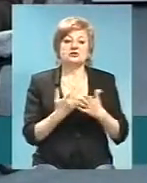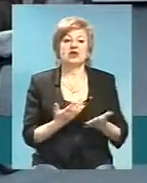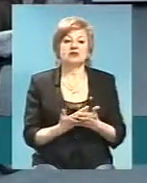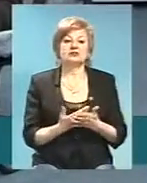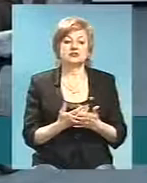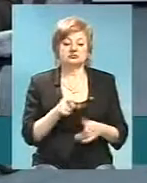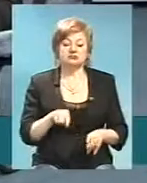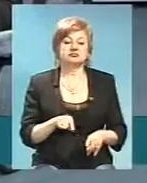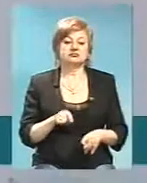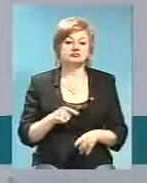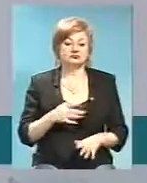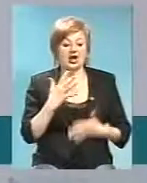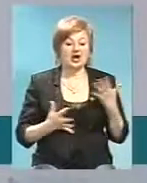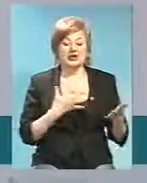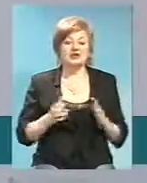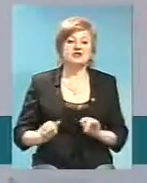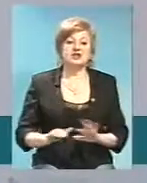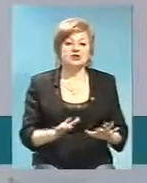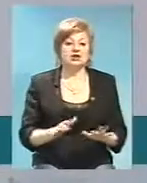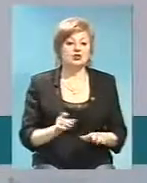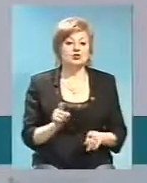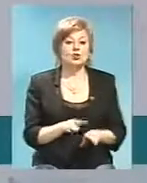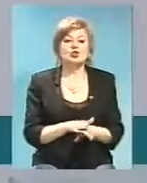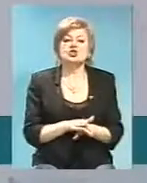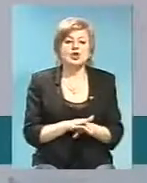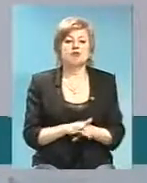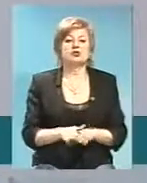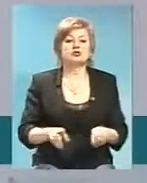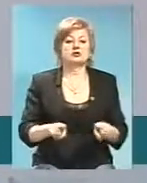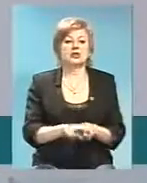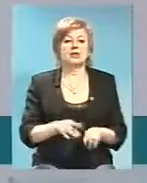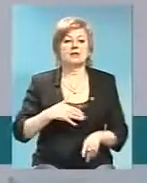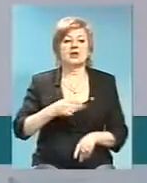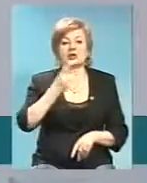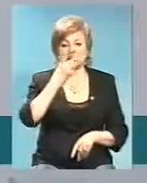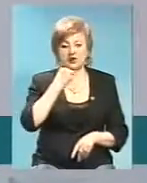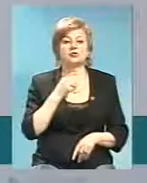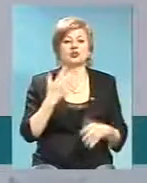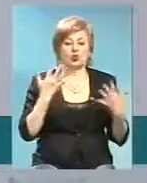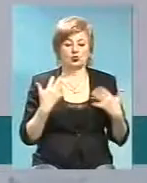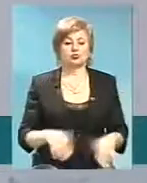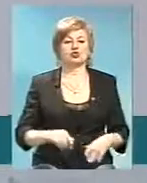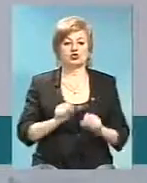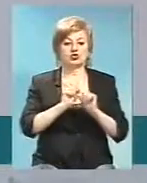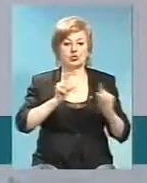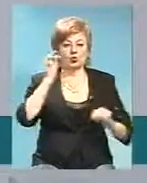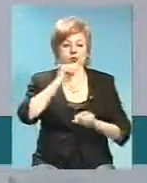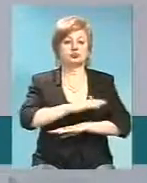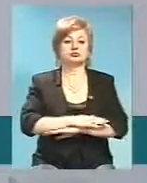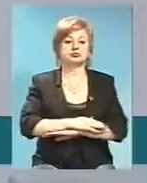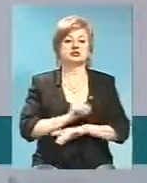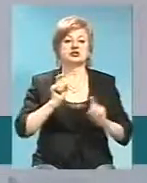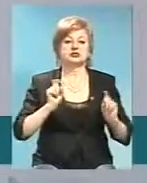діяльності, на те, що уже не повністю буде, так як ми звикли, побудований освітній процес,